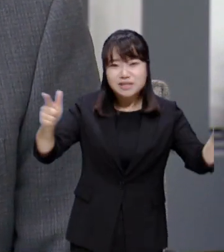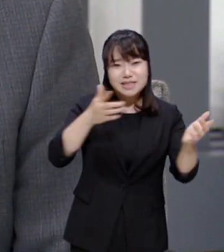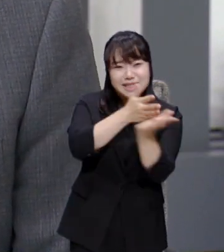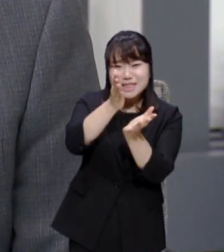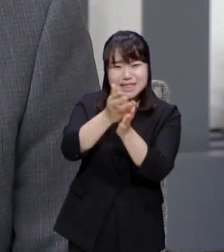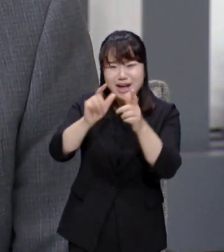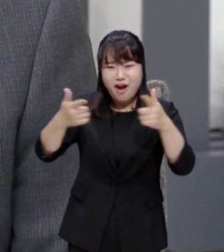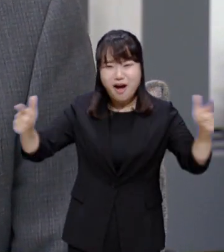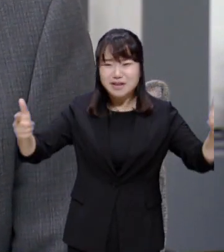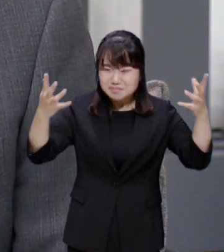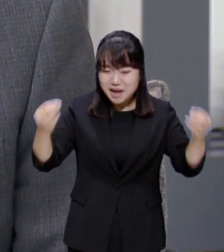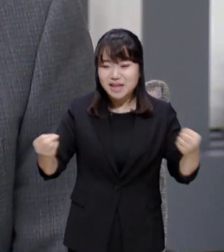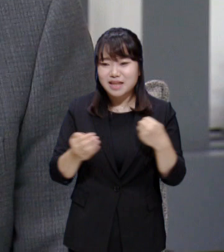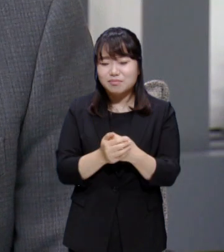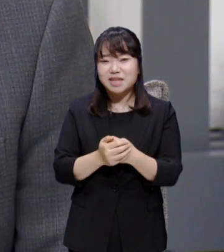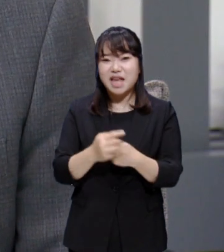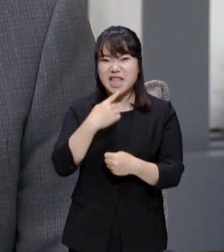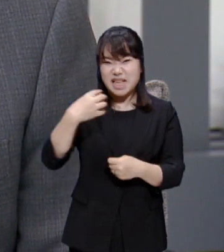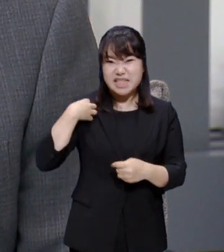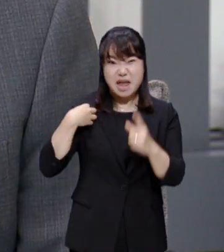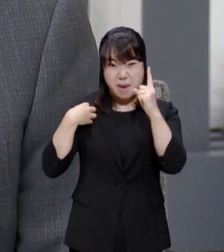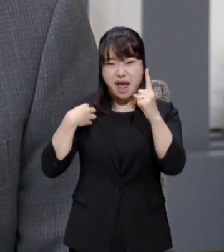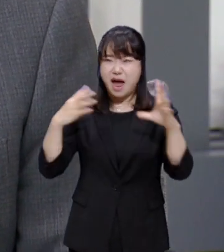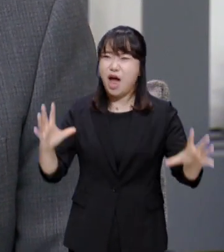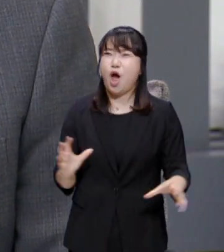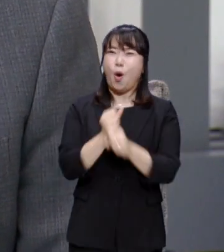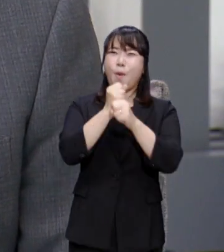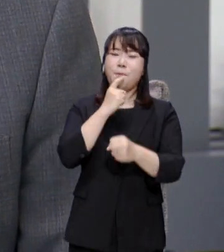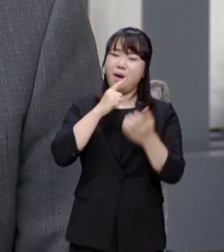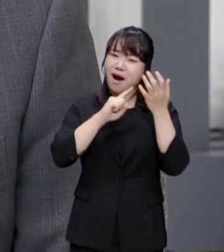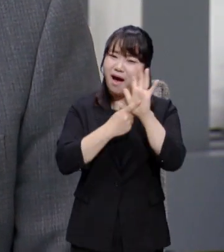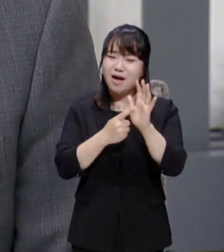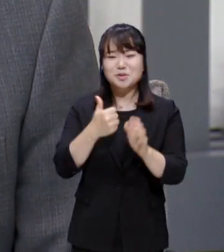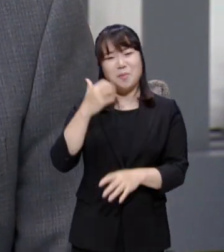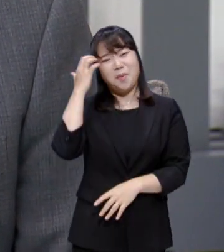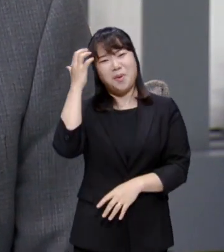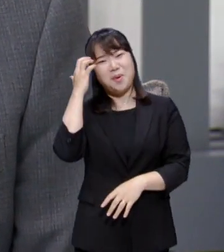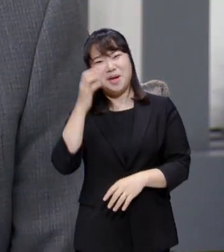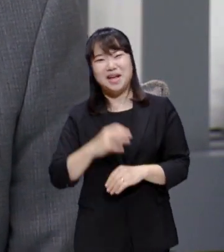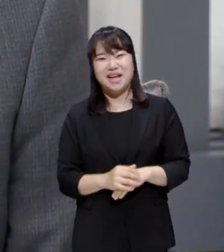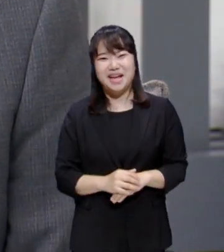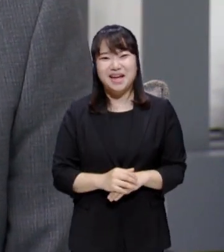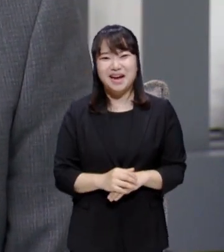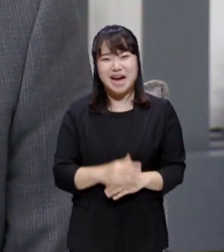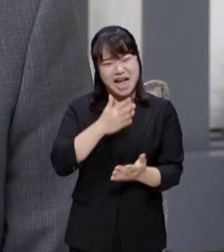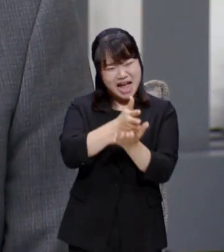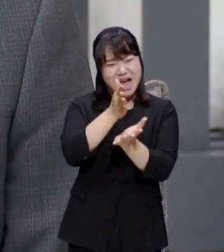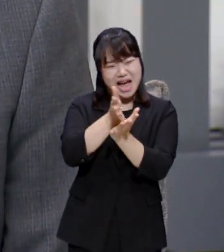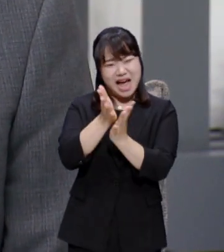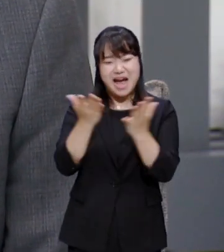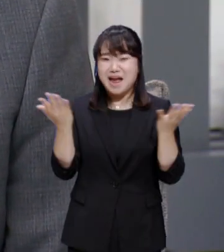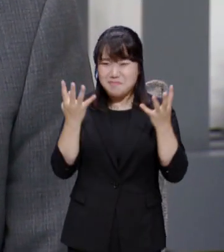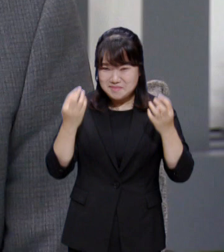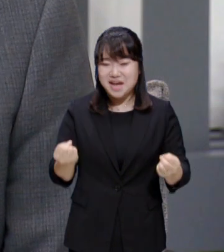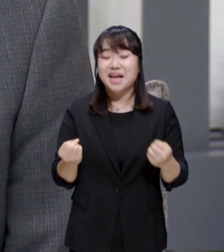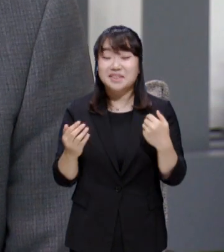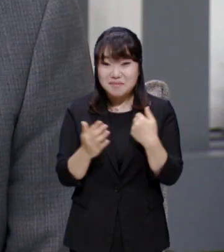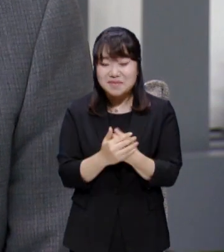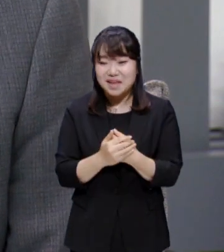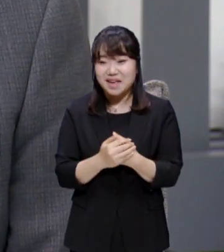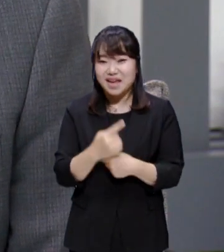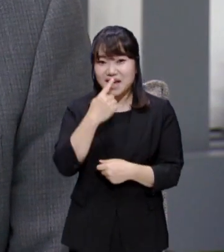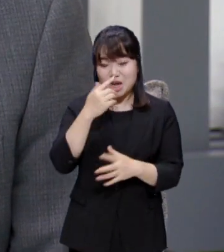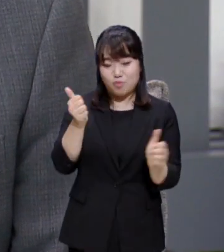막대해서 정무부시장의 역할이 뭐냐 한정 짓기가 어려울 정도예요. 그래서 정무부시장의